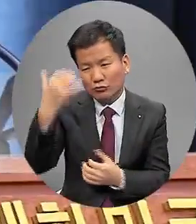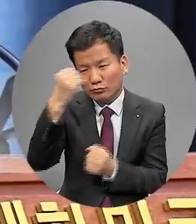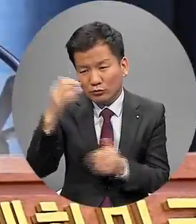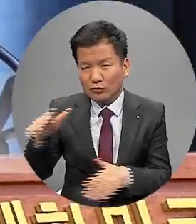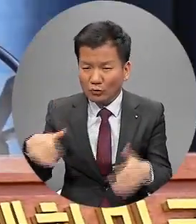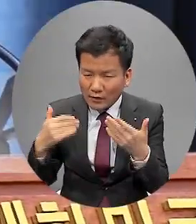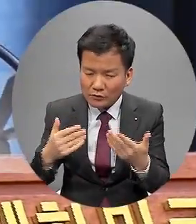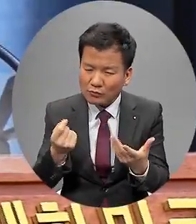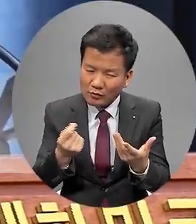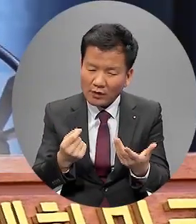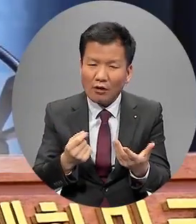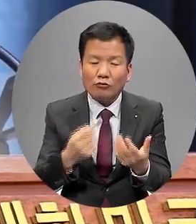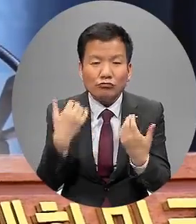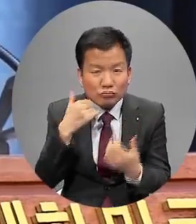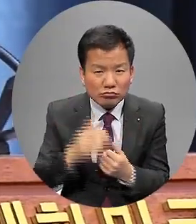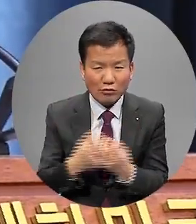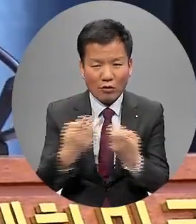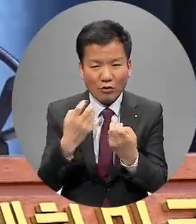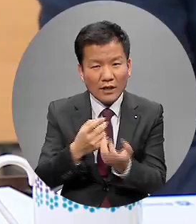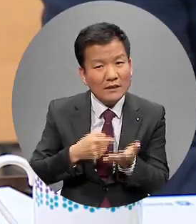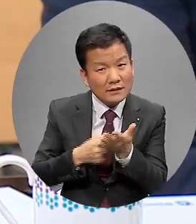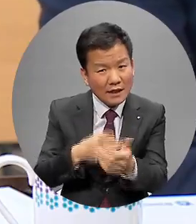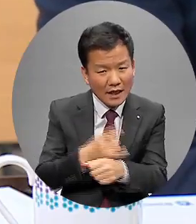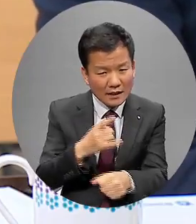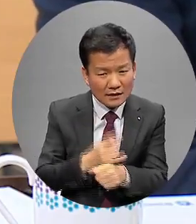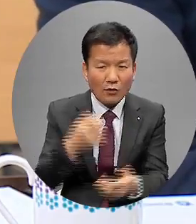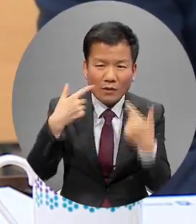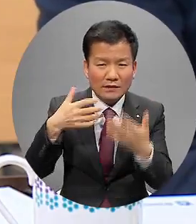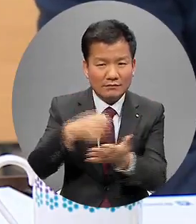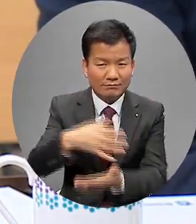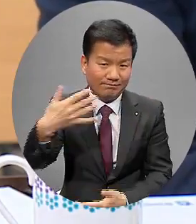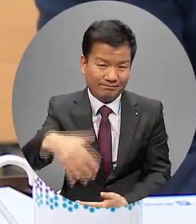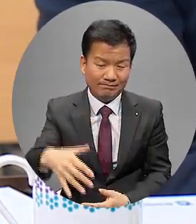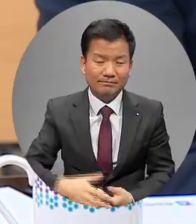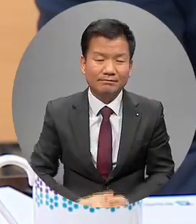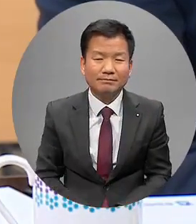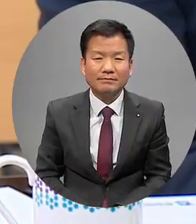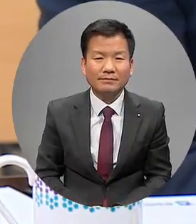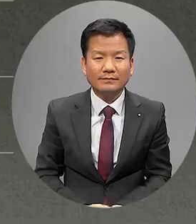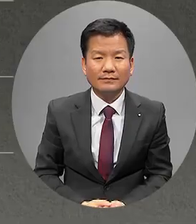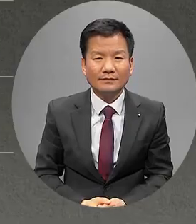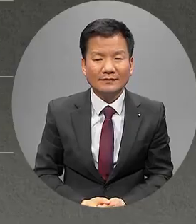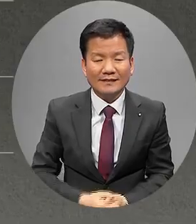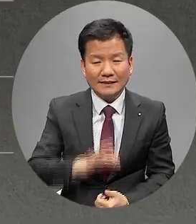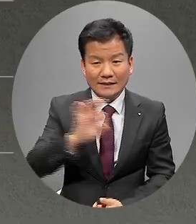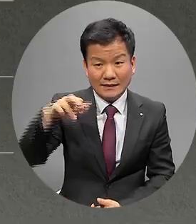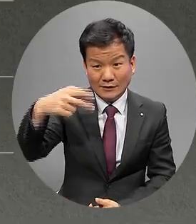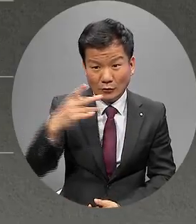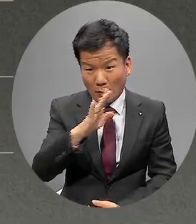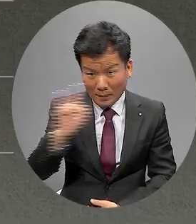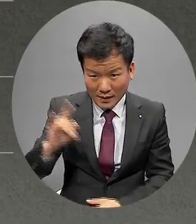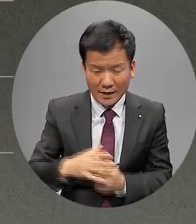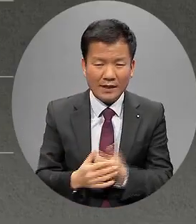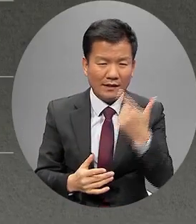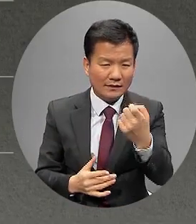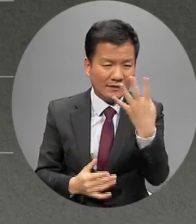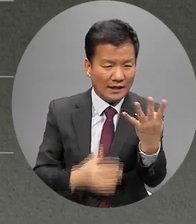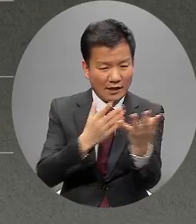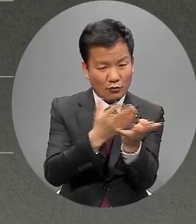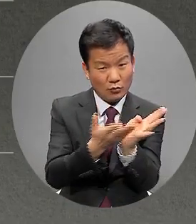도한은 누가 어떤 방식으로 발휘할지 정하지 못한 겁니다 이종배 개정안은 예순 네개